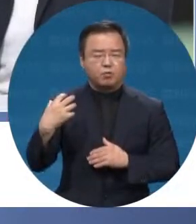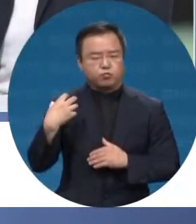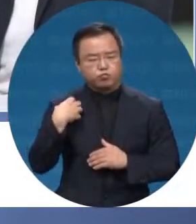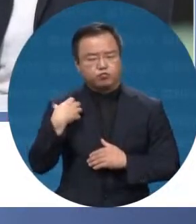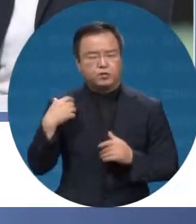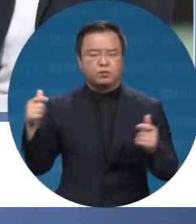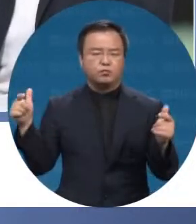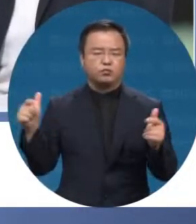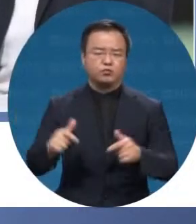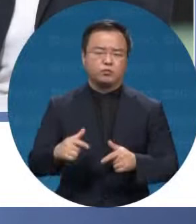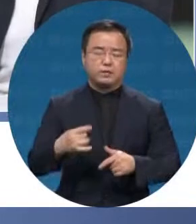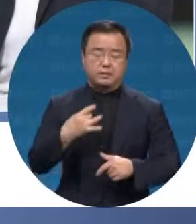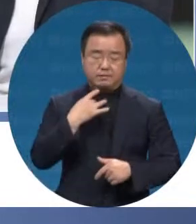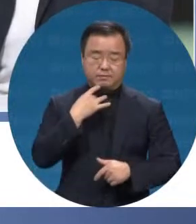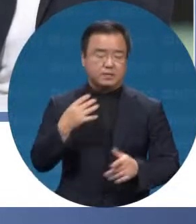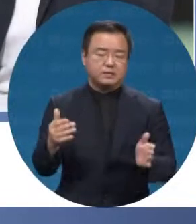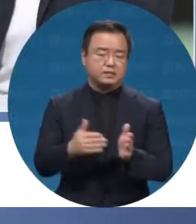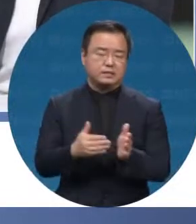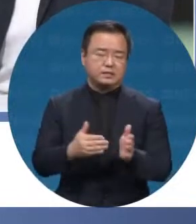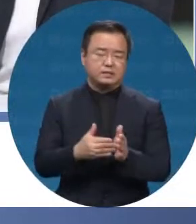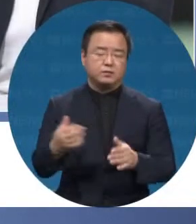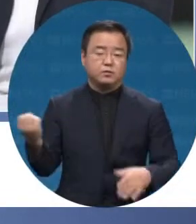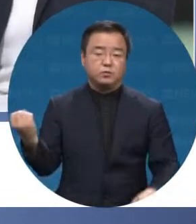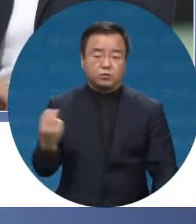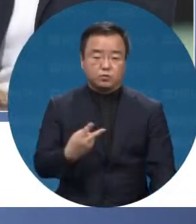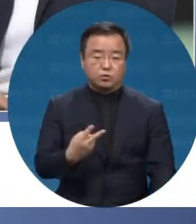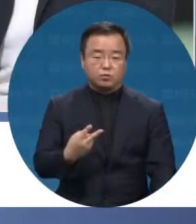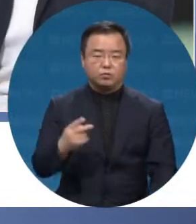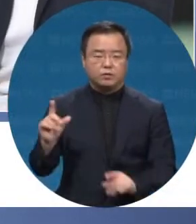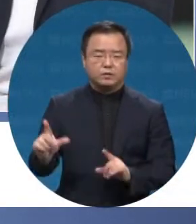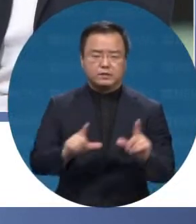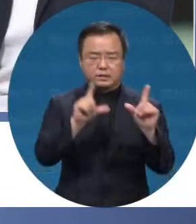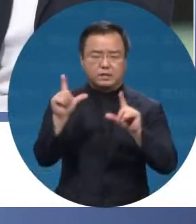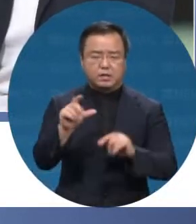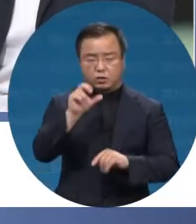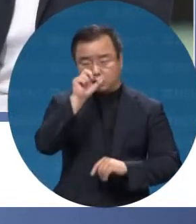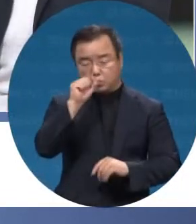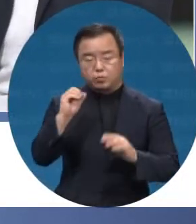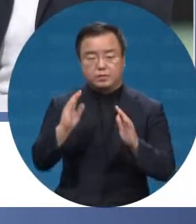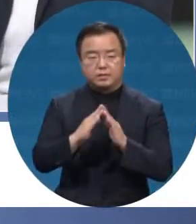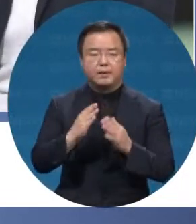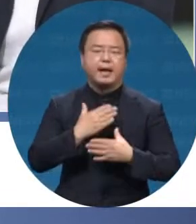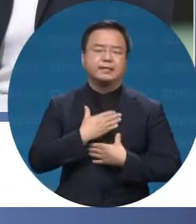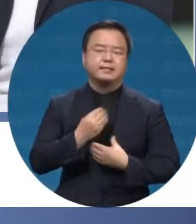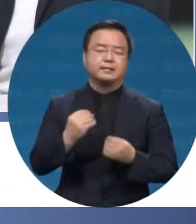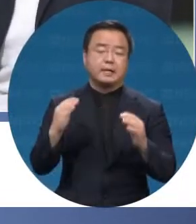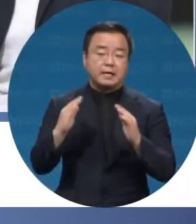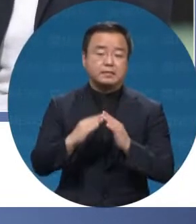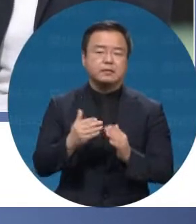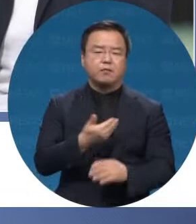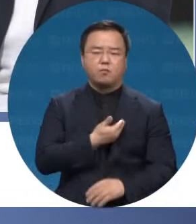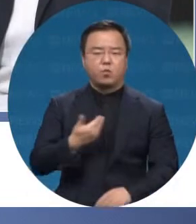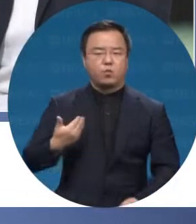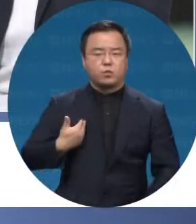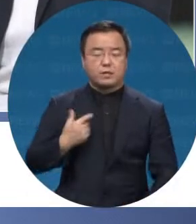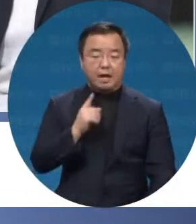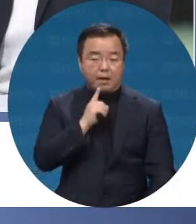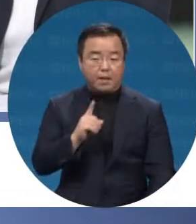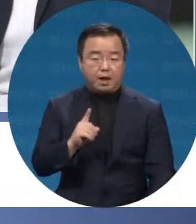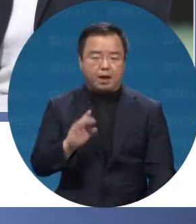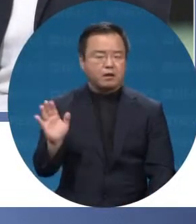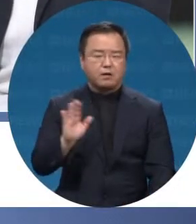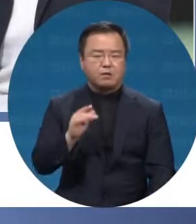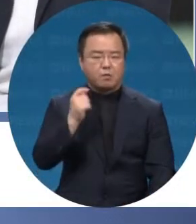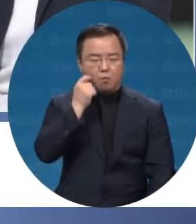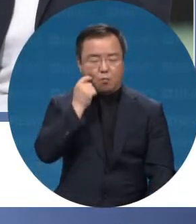덜어주는 것에 그치고 있고 살만한 집 안전한 집을 보장하지 못하고 있습니다 그